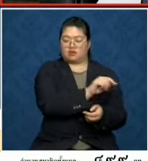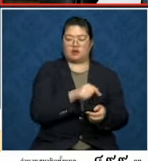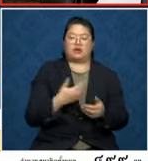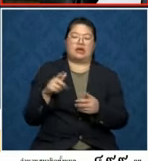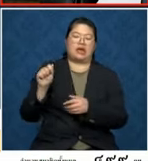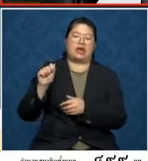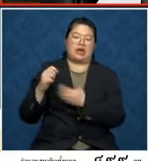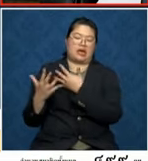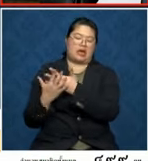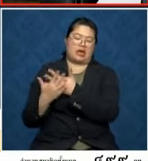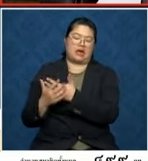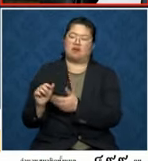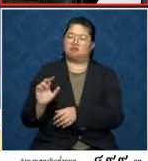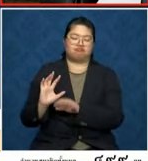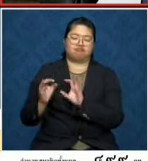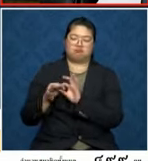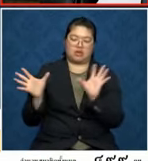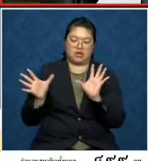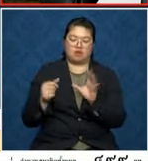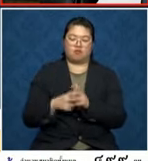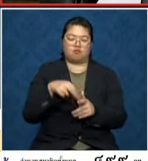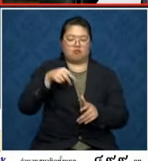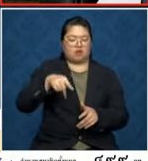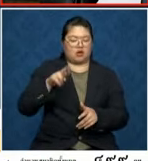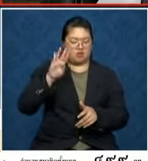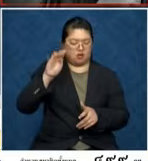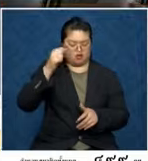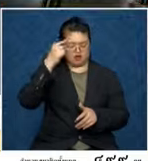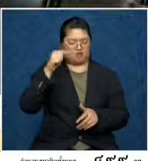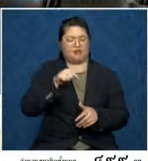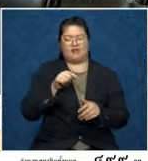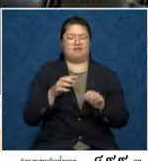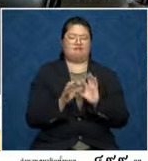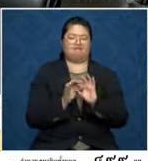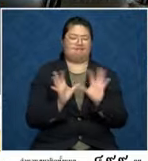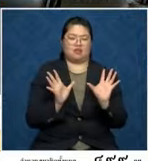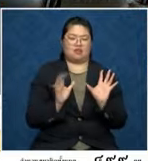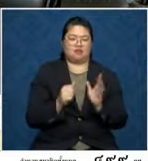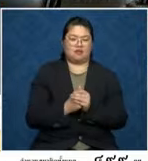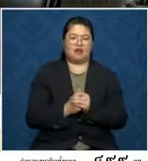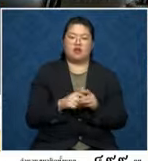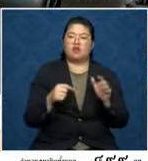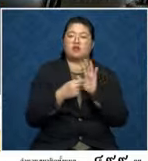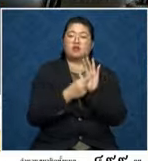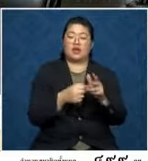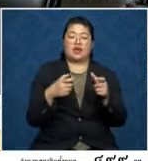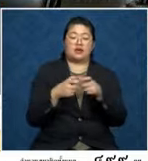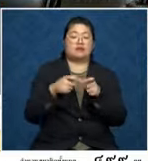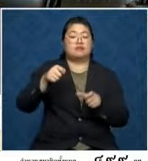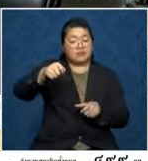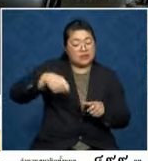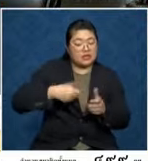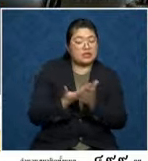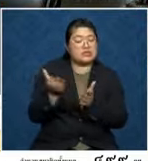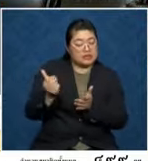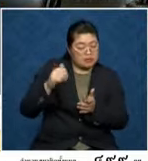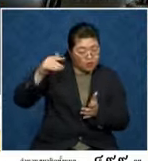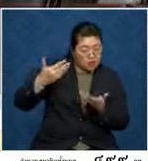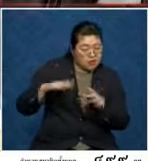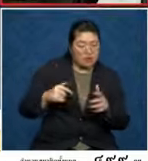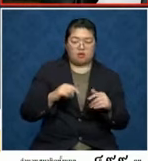บ.ฉบับนี้จึงไม่จำเป็นเลยนะครับถ้าเปรียบเทียบก็เหมือนคนใช้บัตรเครดิตนะครับเป็นการยืมเงินมาใช้ก่อนแล้วก็ใช้คืนเมื่อถึงกำหนด